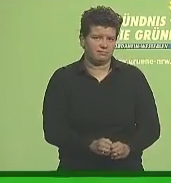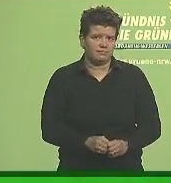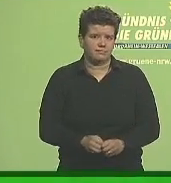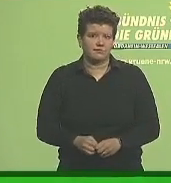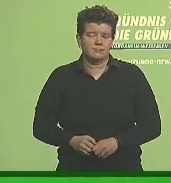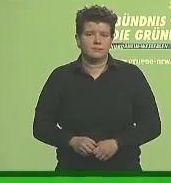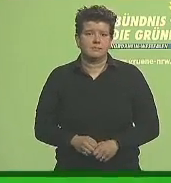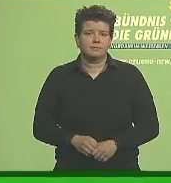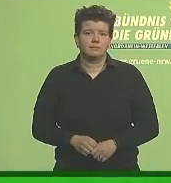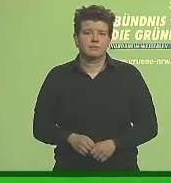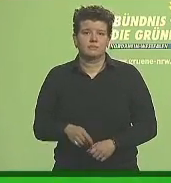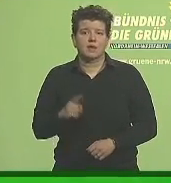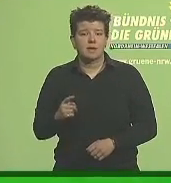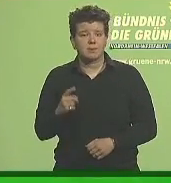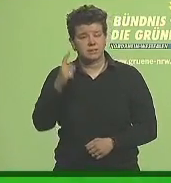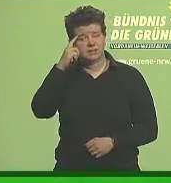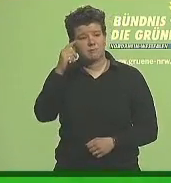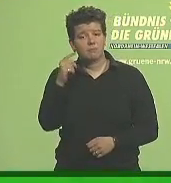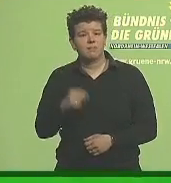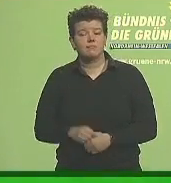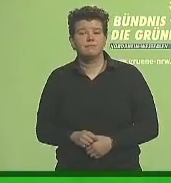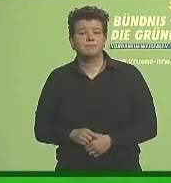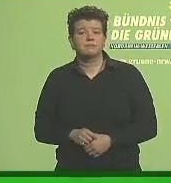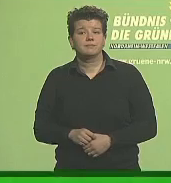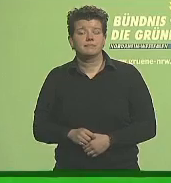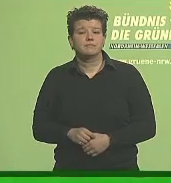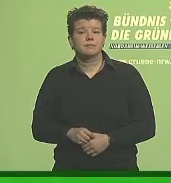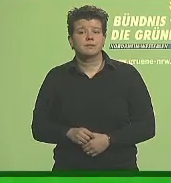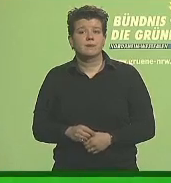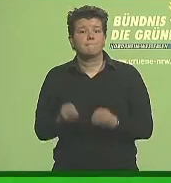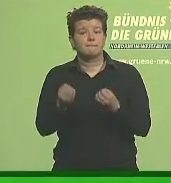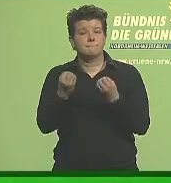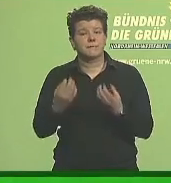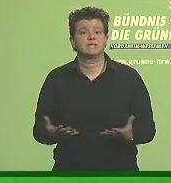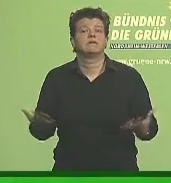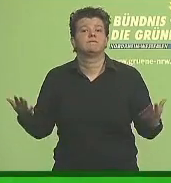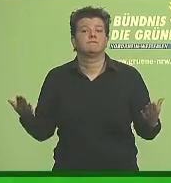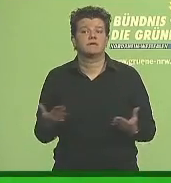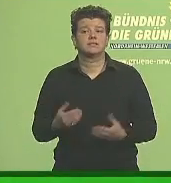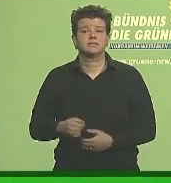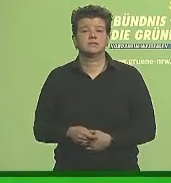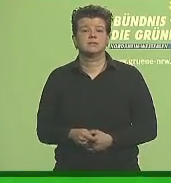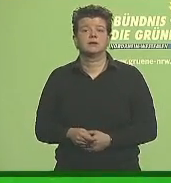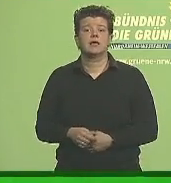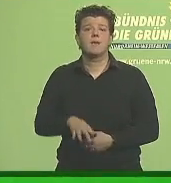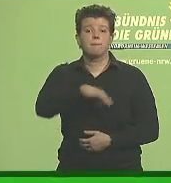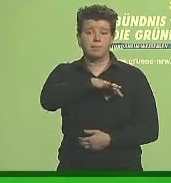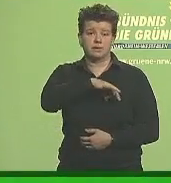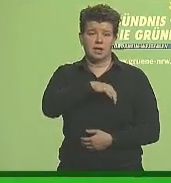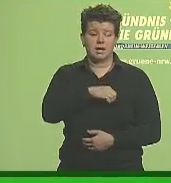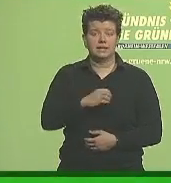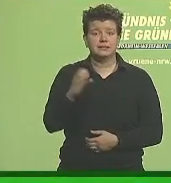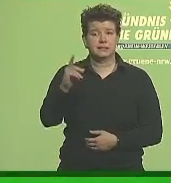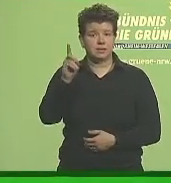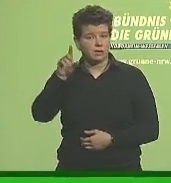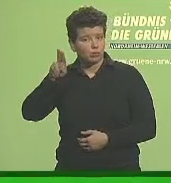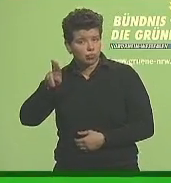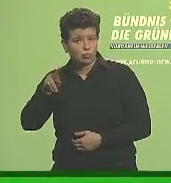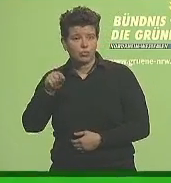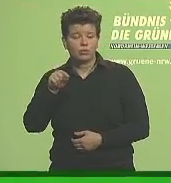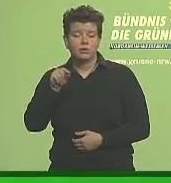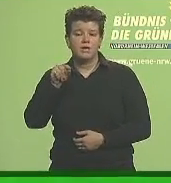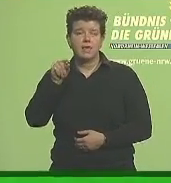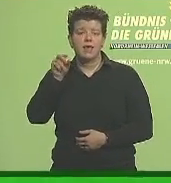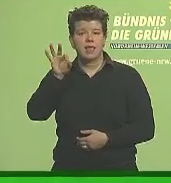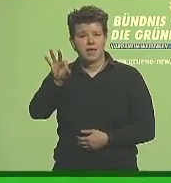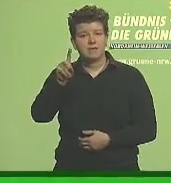was passiert? Wer duckt sich weg? Wer taucht ab? Es sind CDU und FDP vor Ort und es sind nicht nur örtliche Politiker.